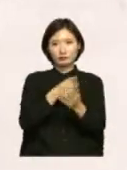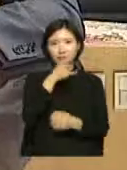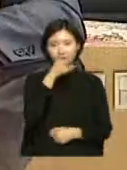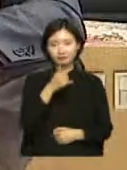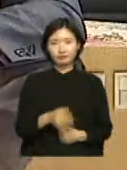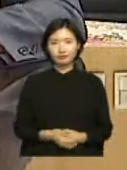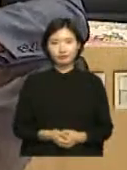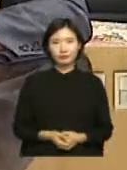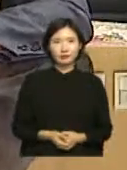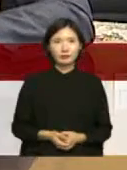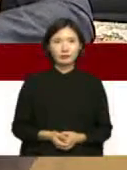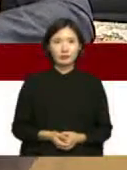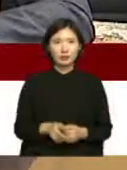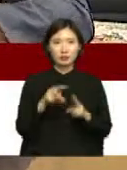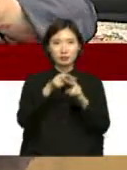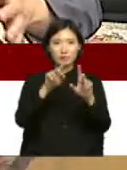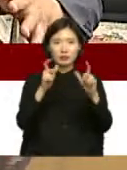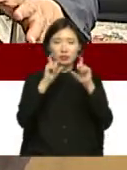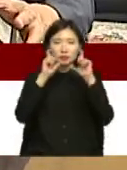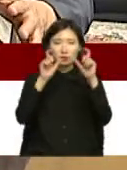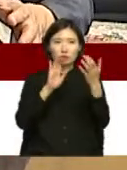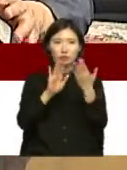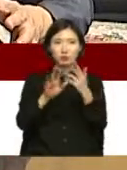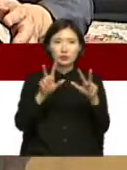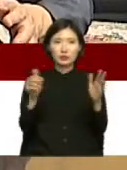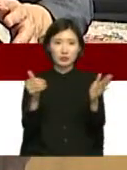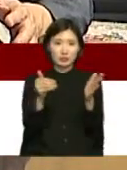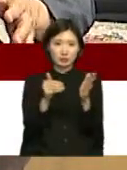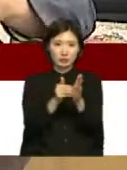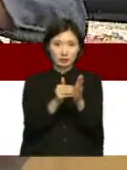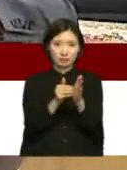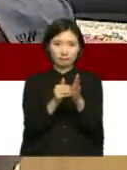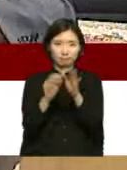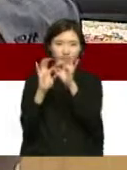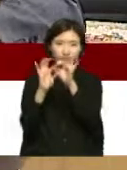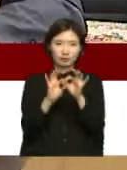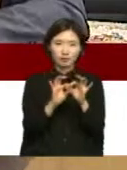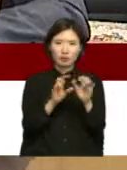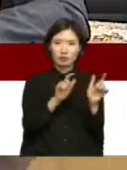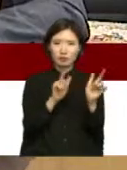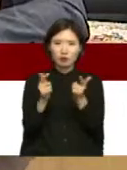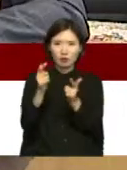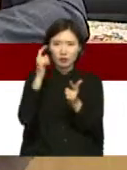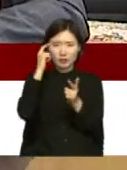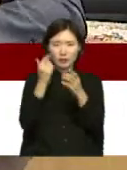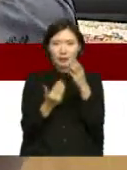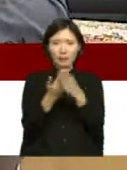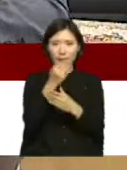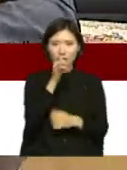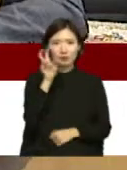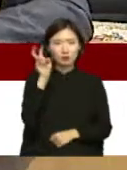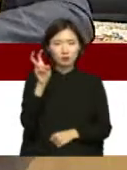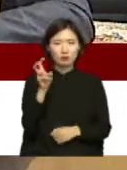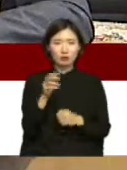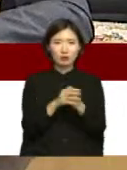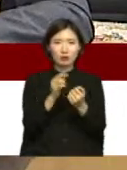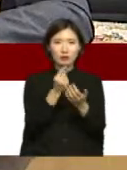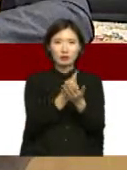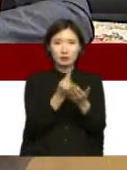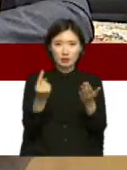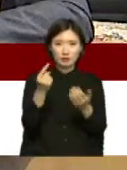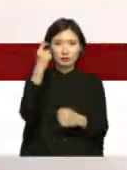교차했습니다. 불출마 선언하고 여기까지 오셨습니다. 네. 뭐 여러 만감이 교차하셨을 것 같은데 퇴임 소감 한